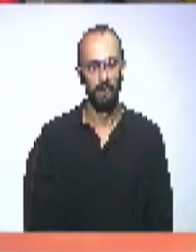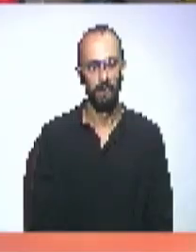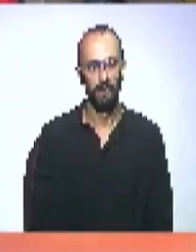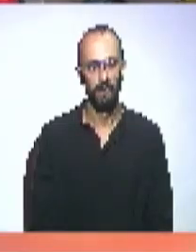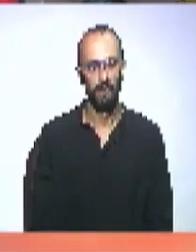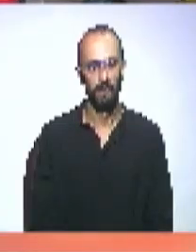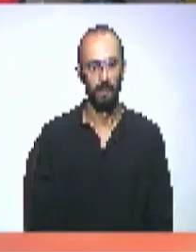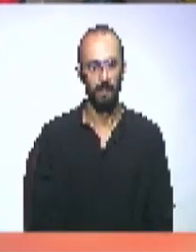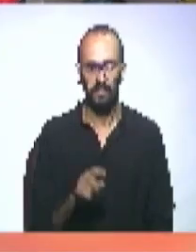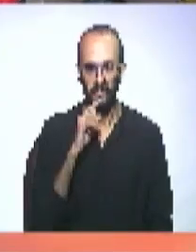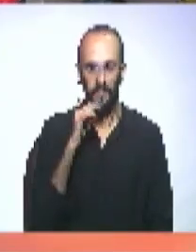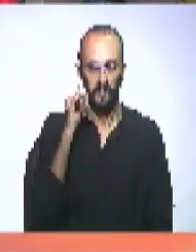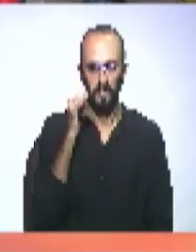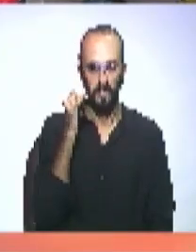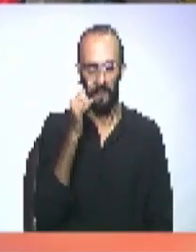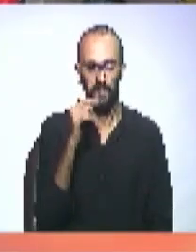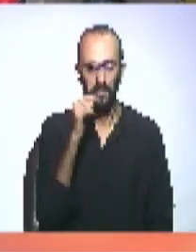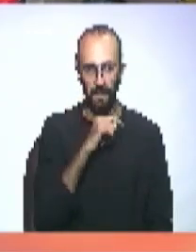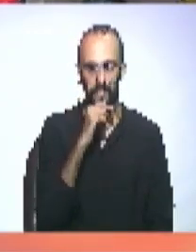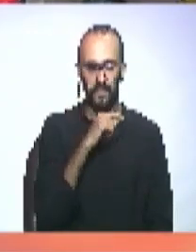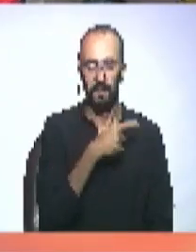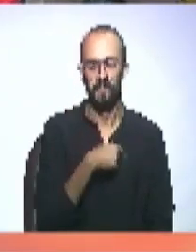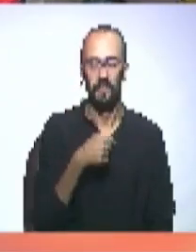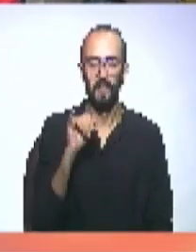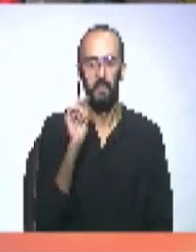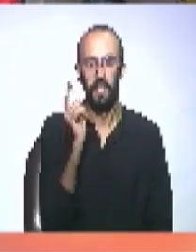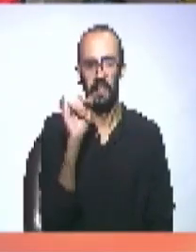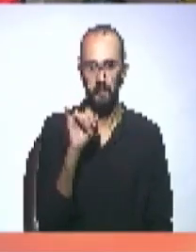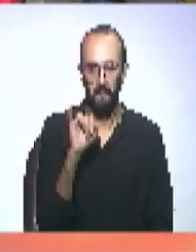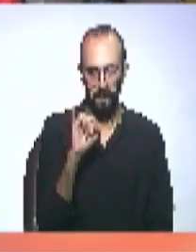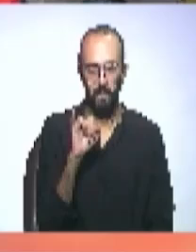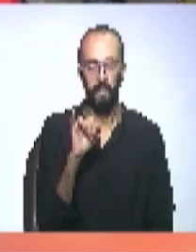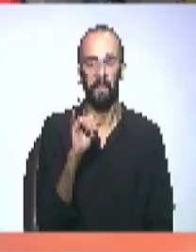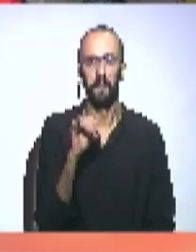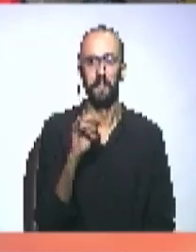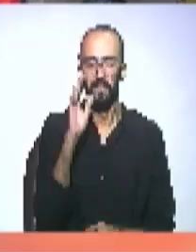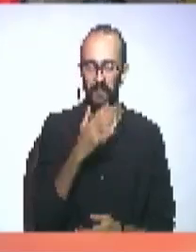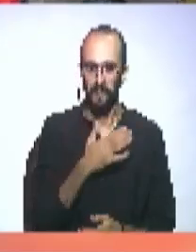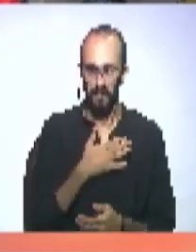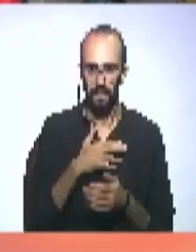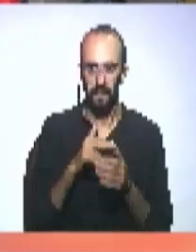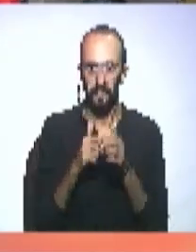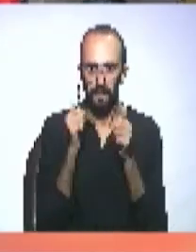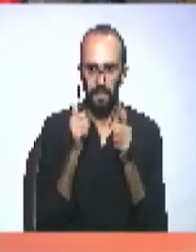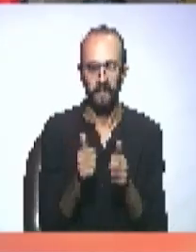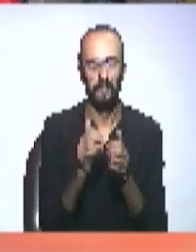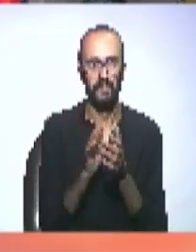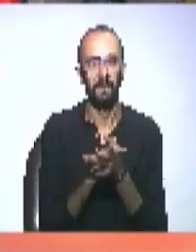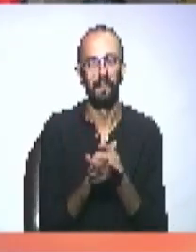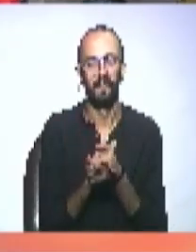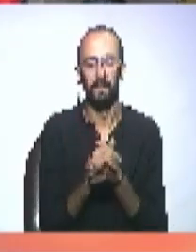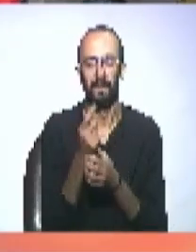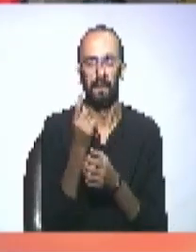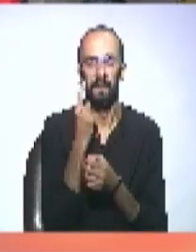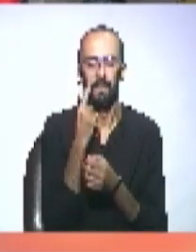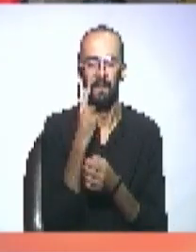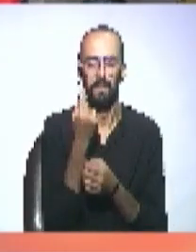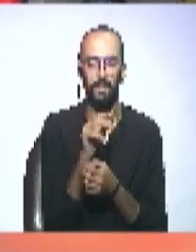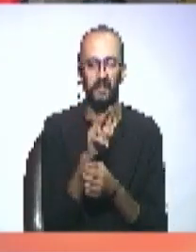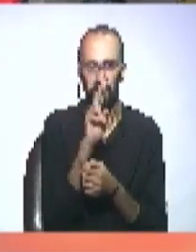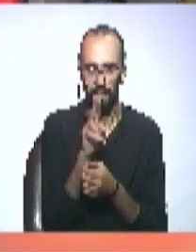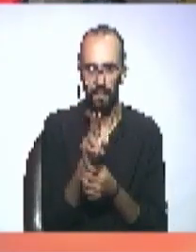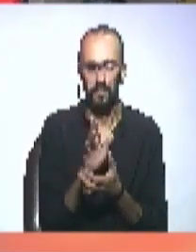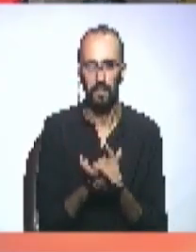حبيب قلبي. ايوه يا دكتور. الاخبار؟ تعيش الحمد لله، رب يخليكوا نافعيننا على طول. بقول لحضرتك فضل.